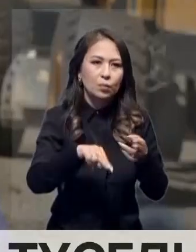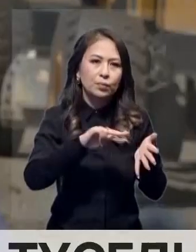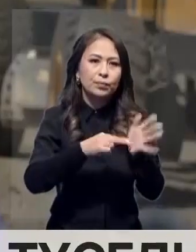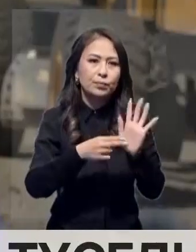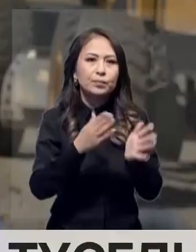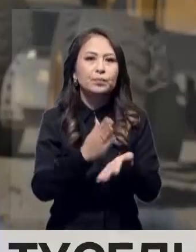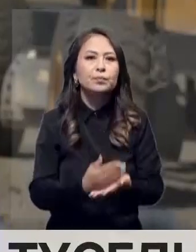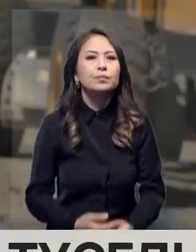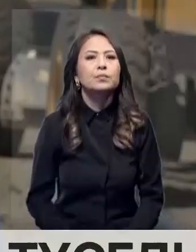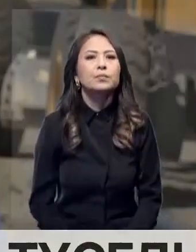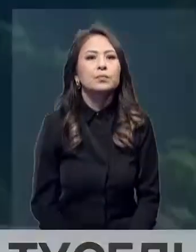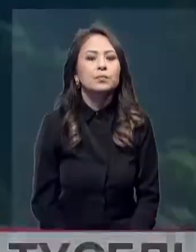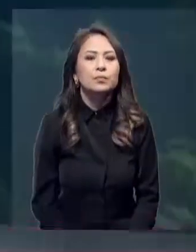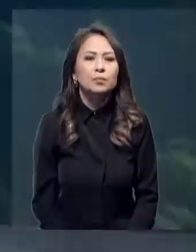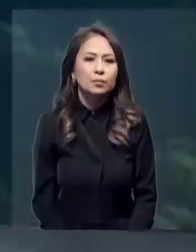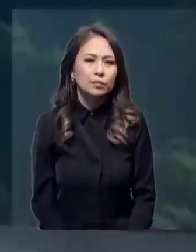отырмыз.